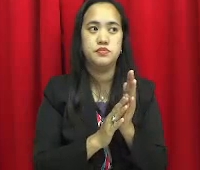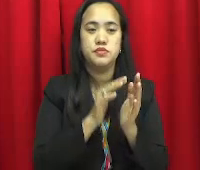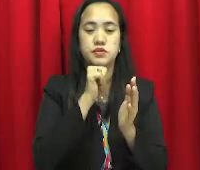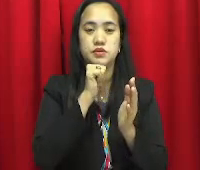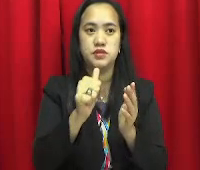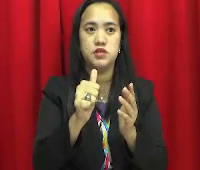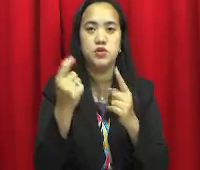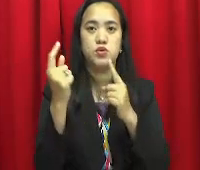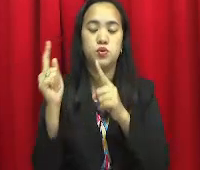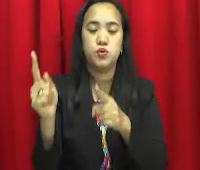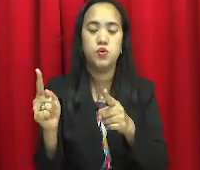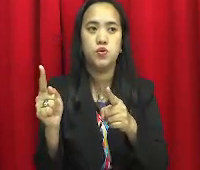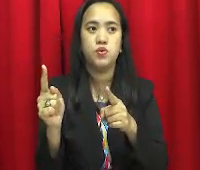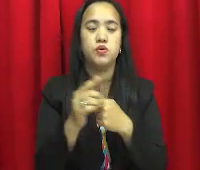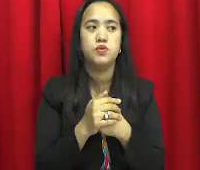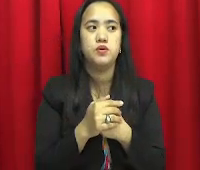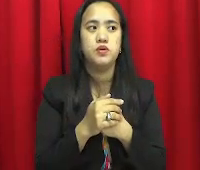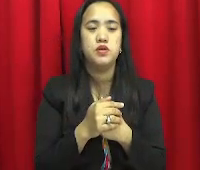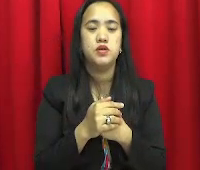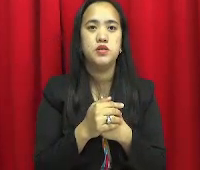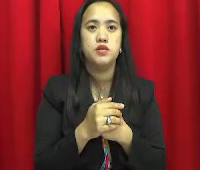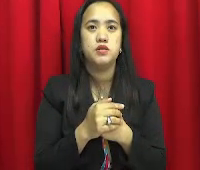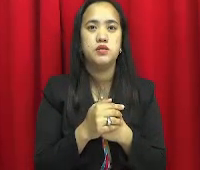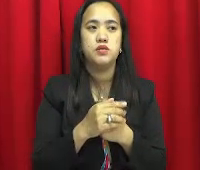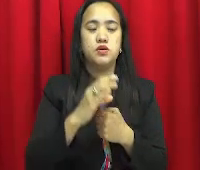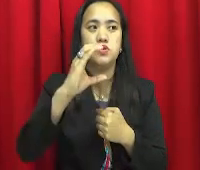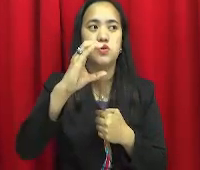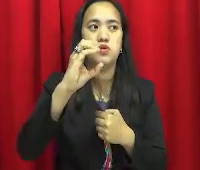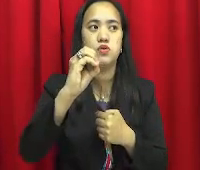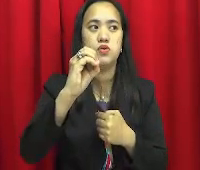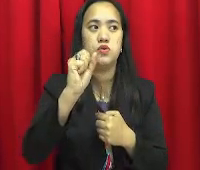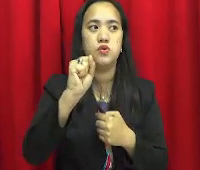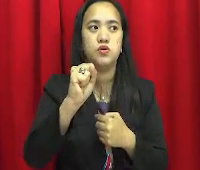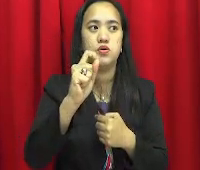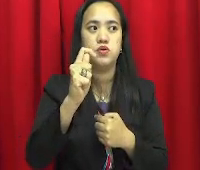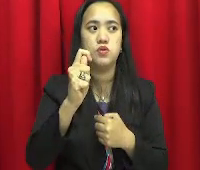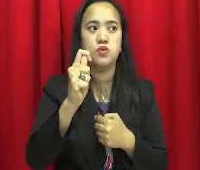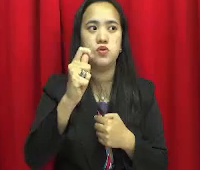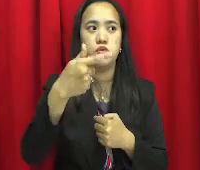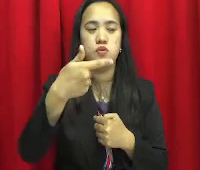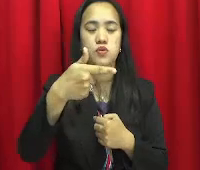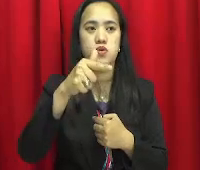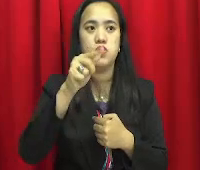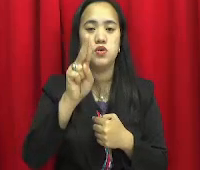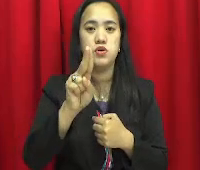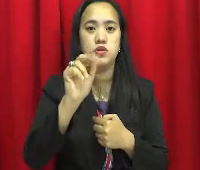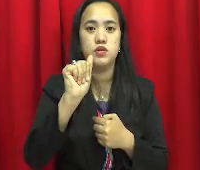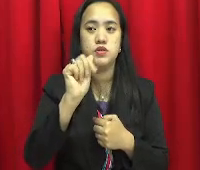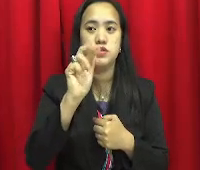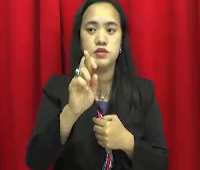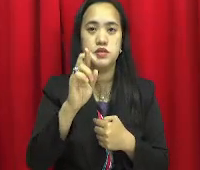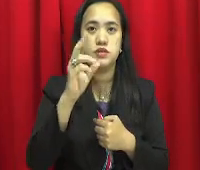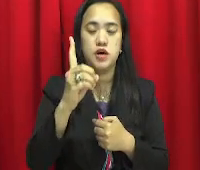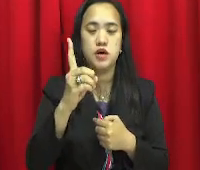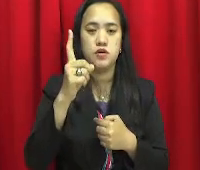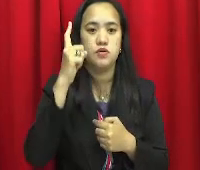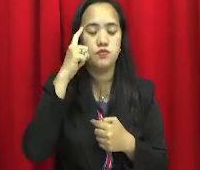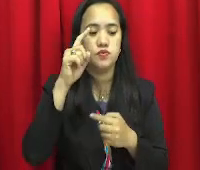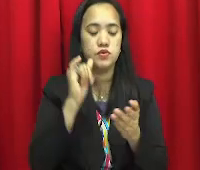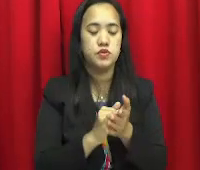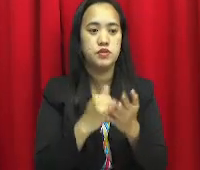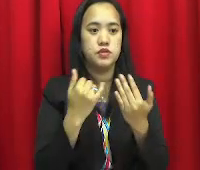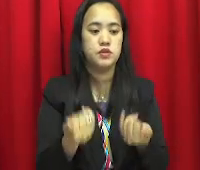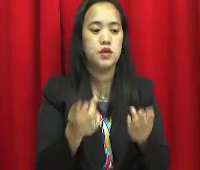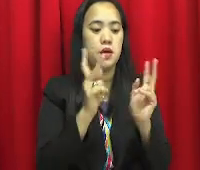pagbabarko. Ngayon, mag-a-apply na lamang ako sa Coast Guard in preparation for my family. Wow. Yeah. Man. So pagka